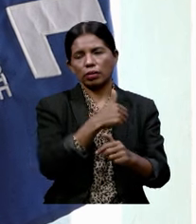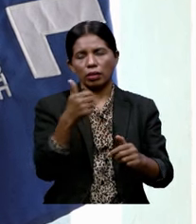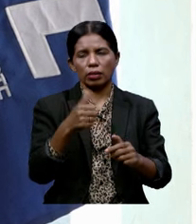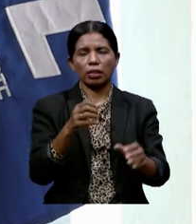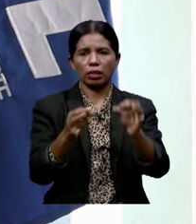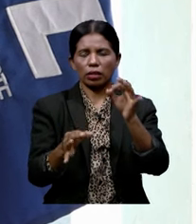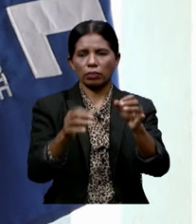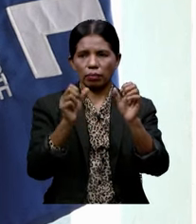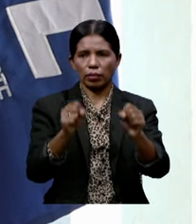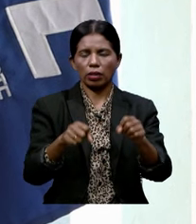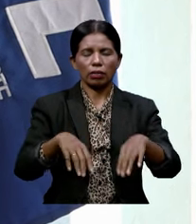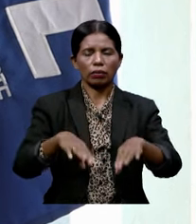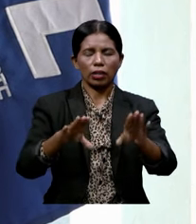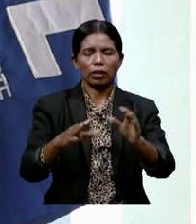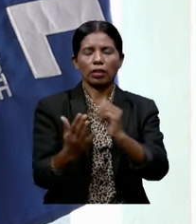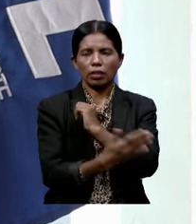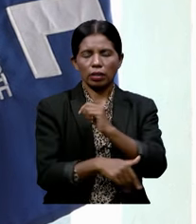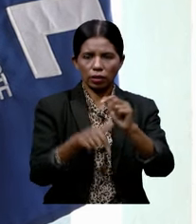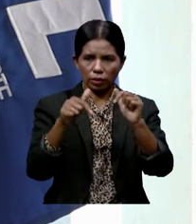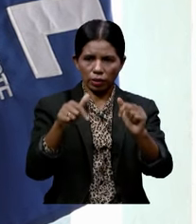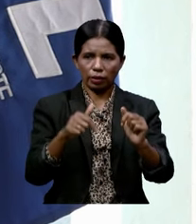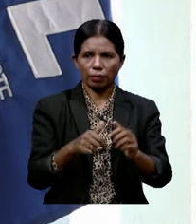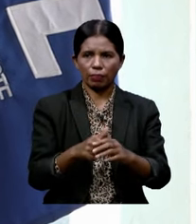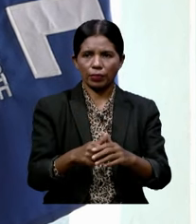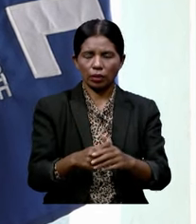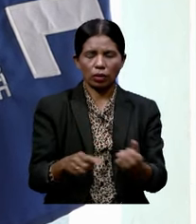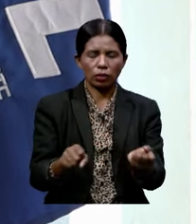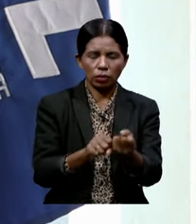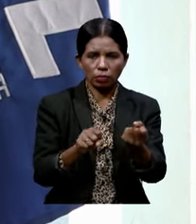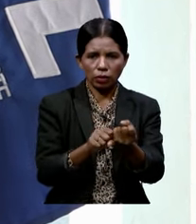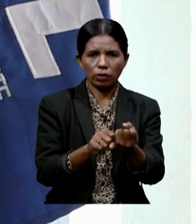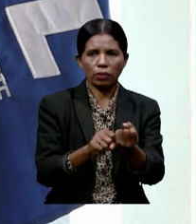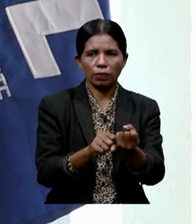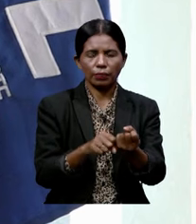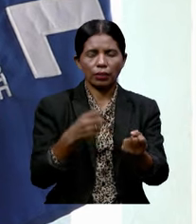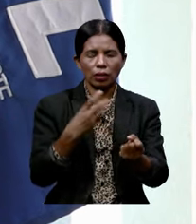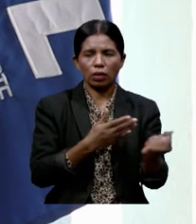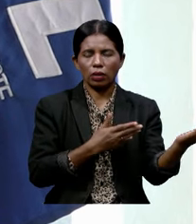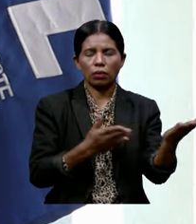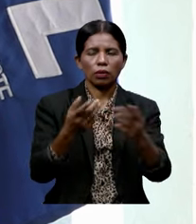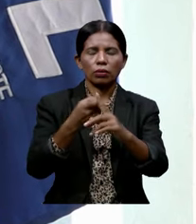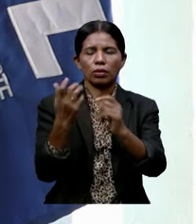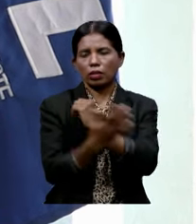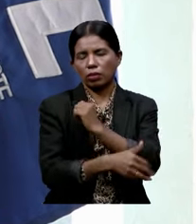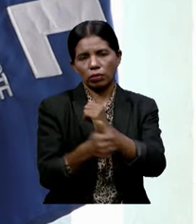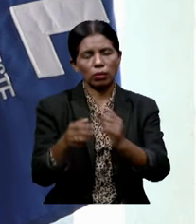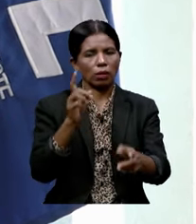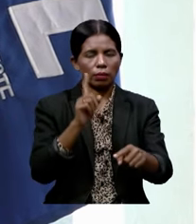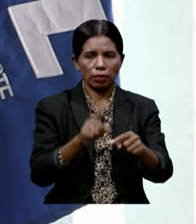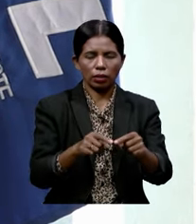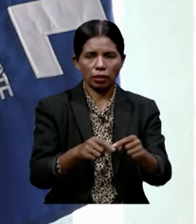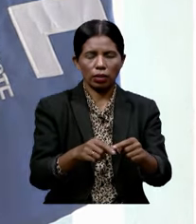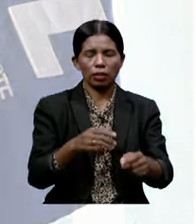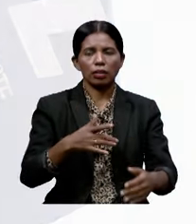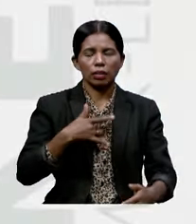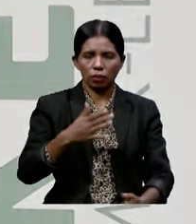sebele fande terailara na tona ba substitui importasan u serai liu ida ne orgulho boti da ba